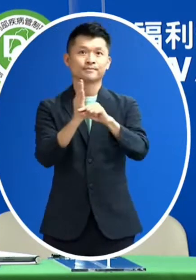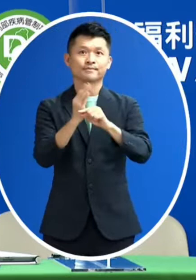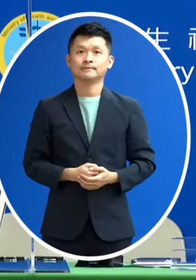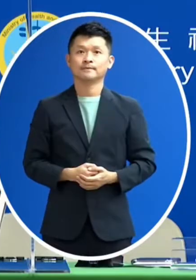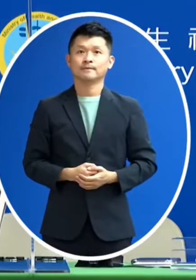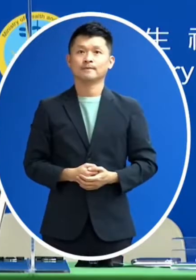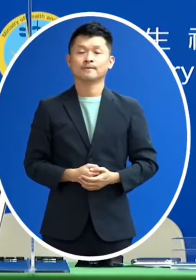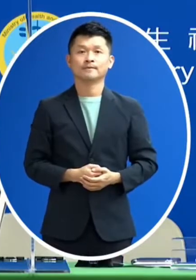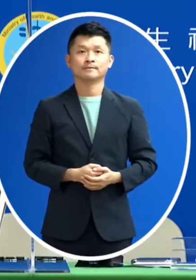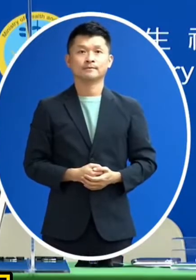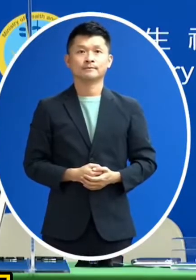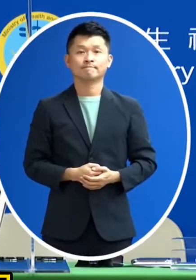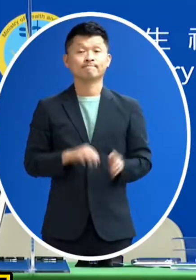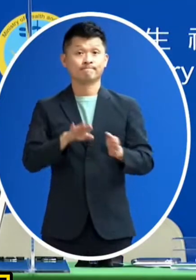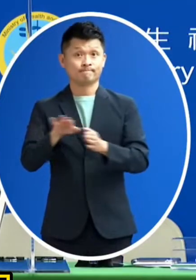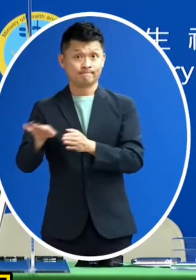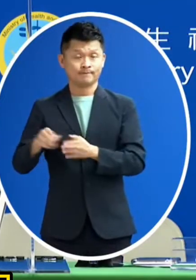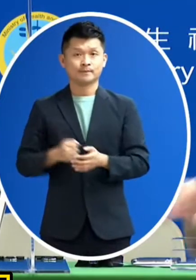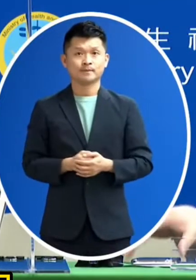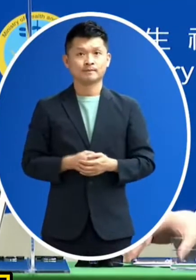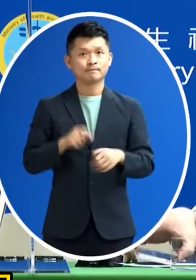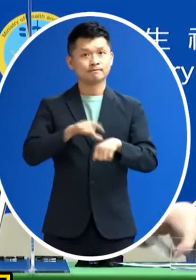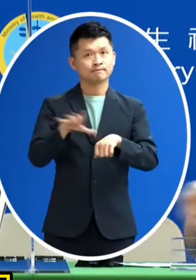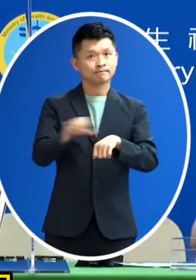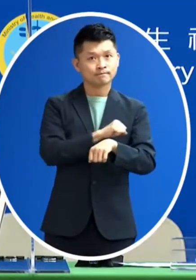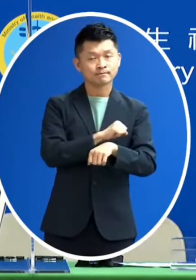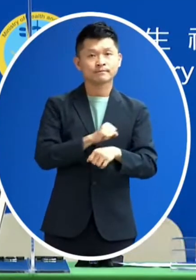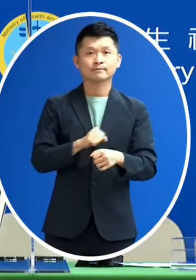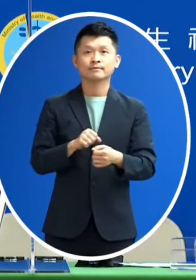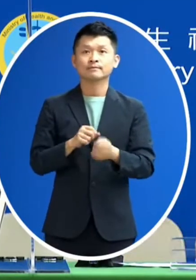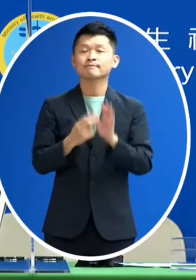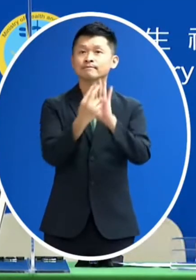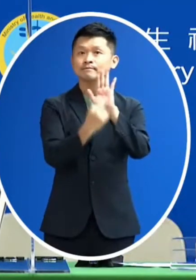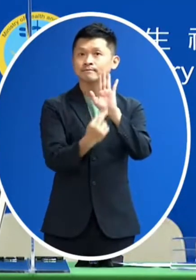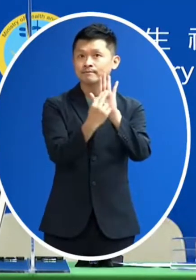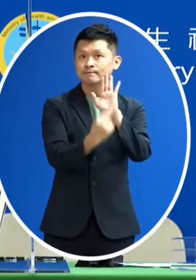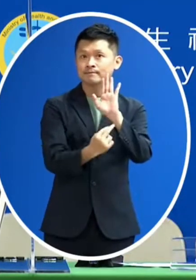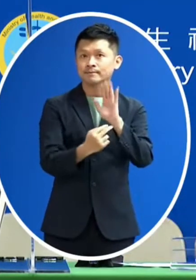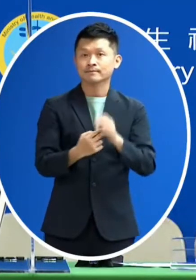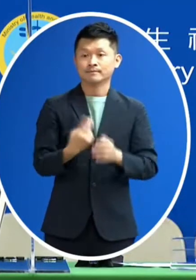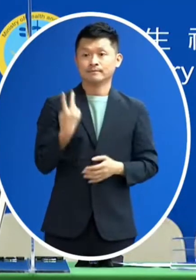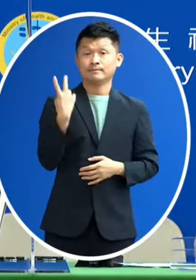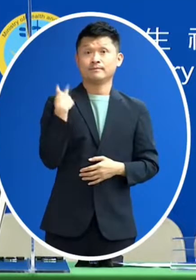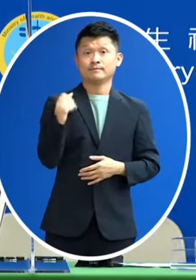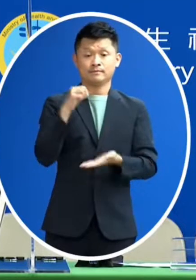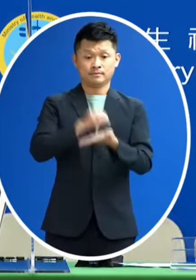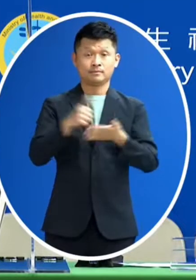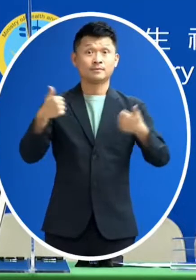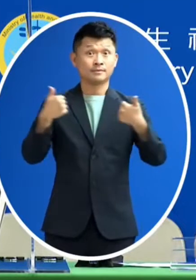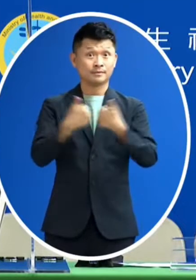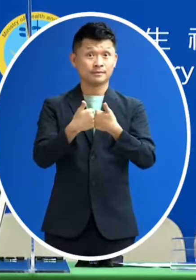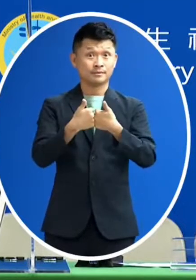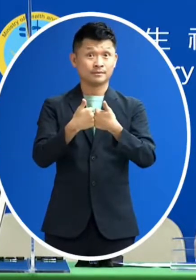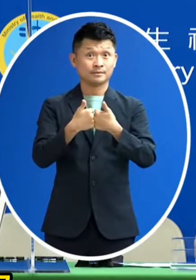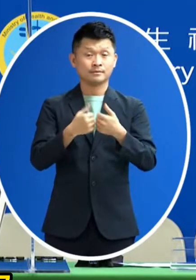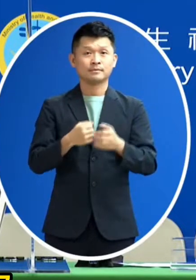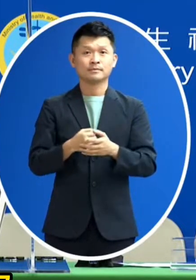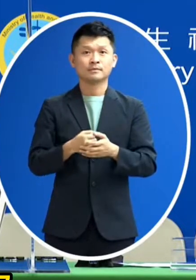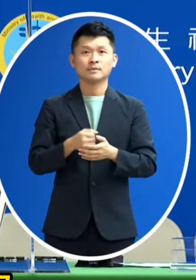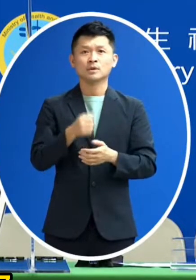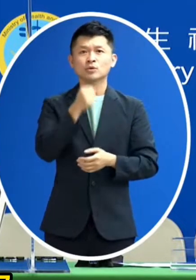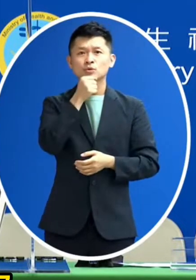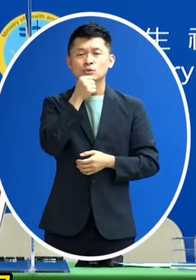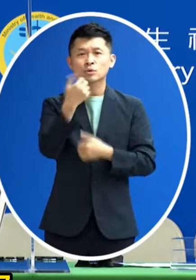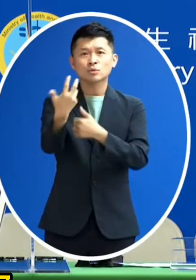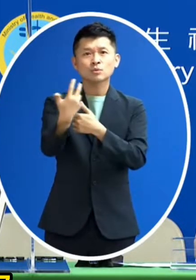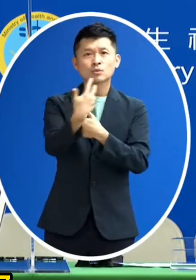114人。 好，另外是利用这个机会跟大家说明一下，我们前天的记者会有这个媒体有